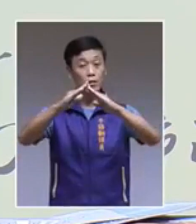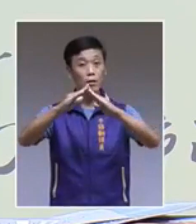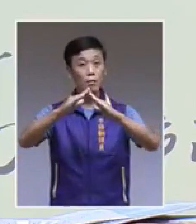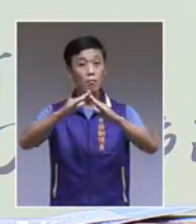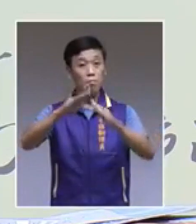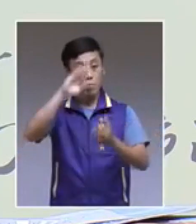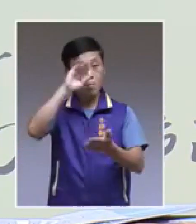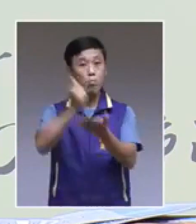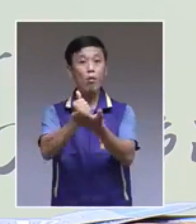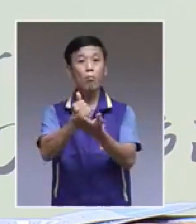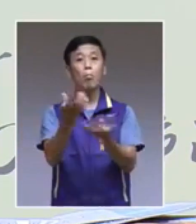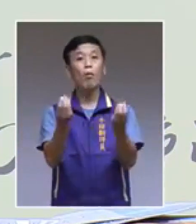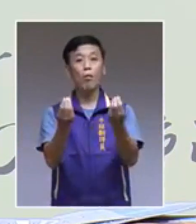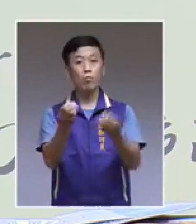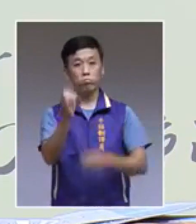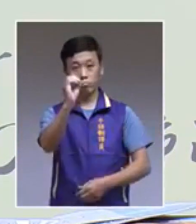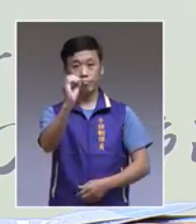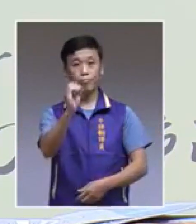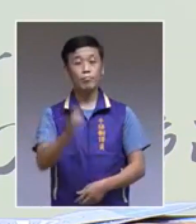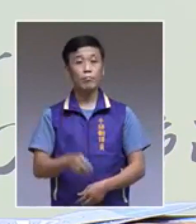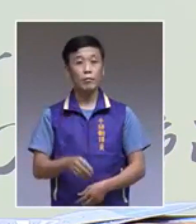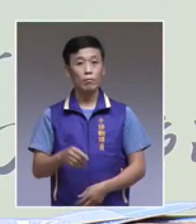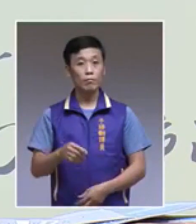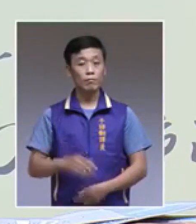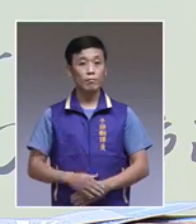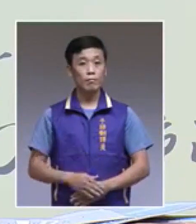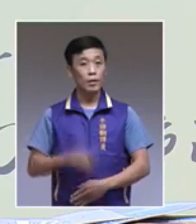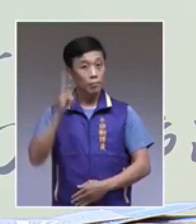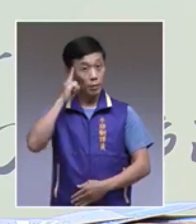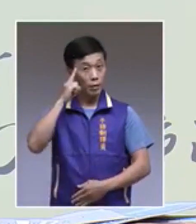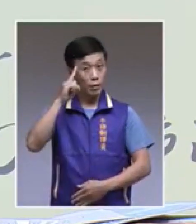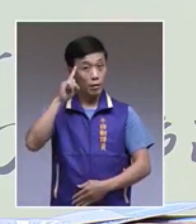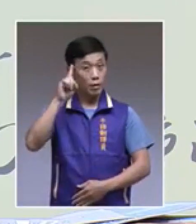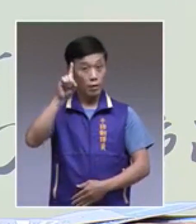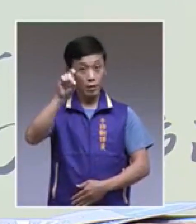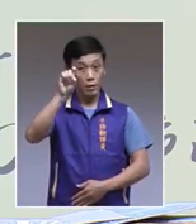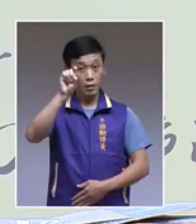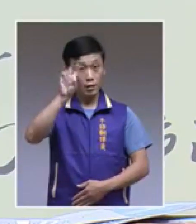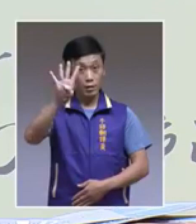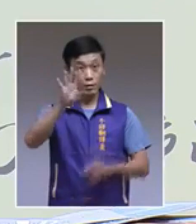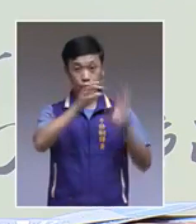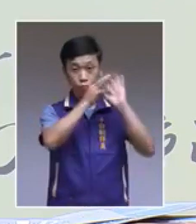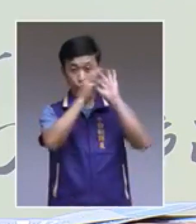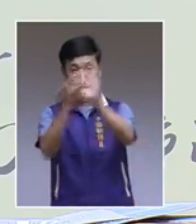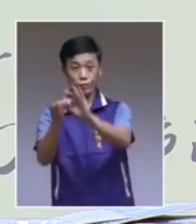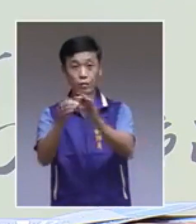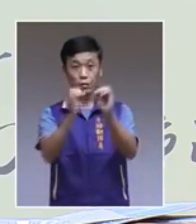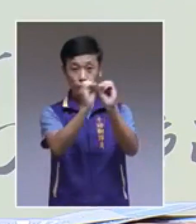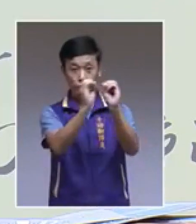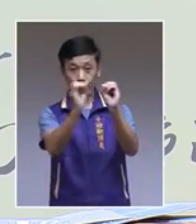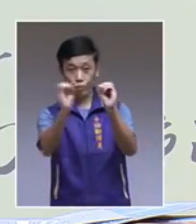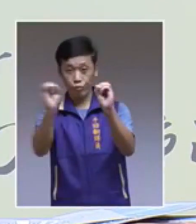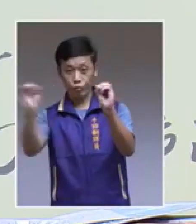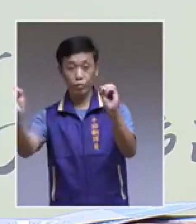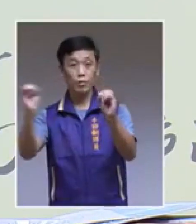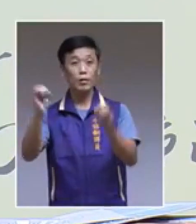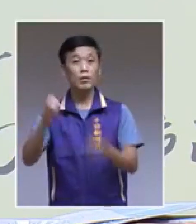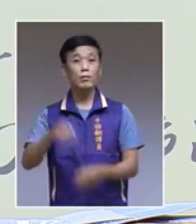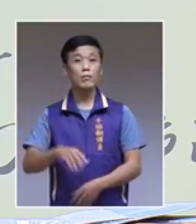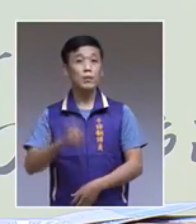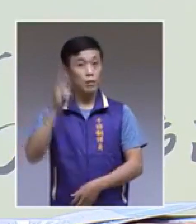加零，也是连续14个零的第14